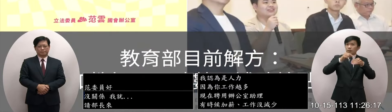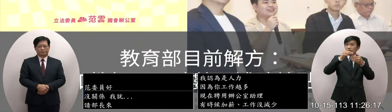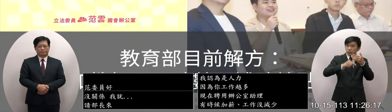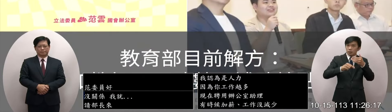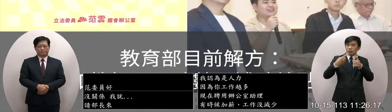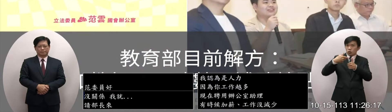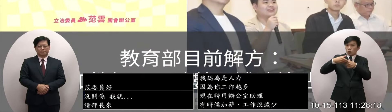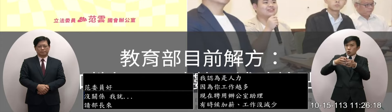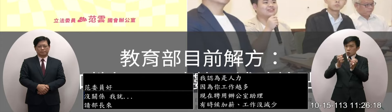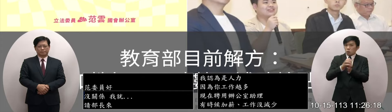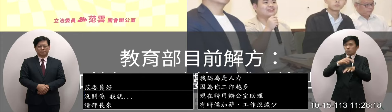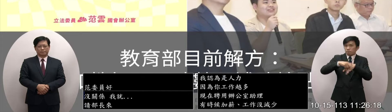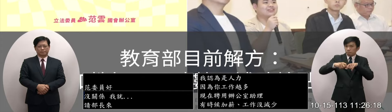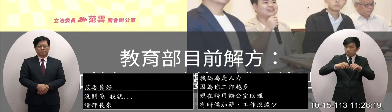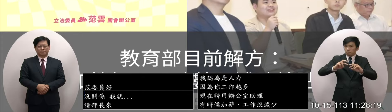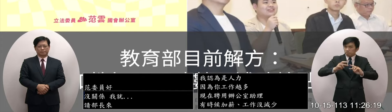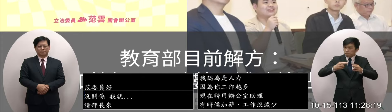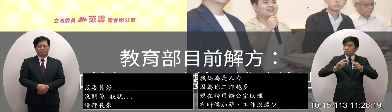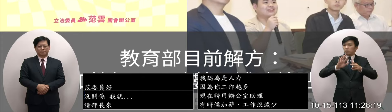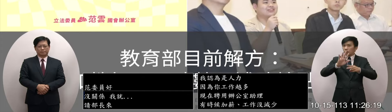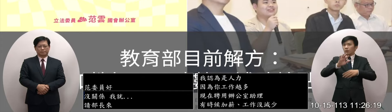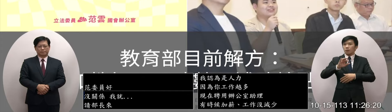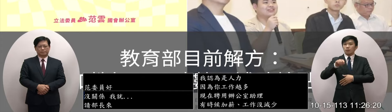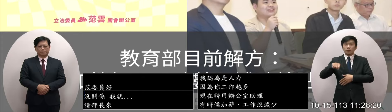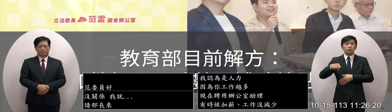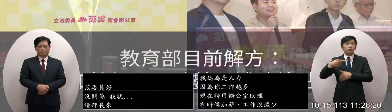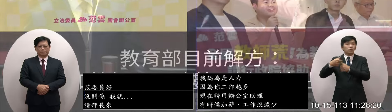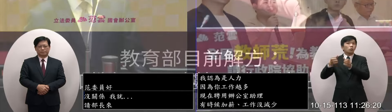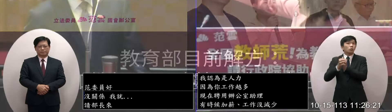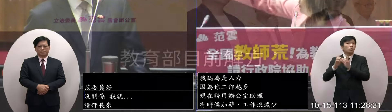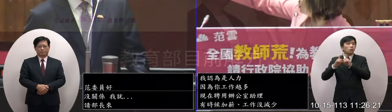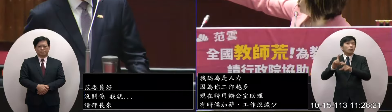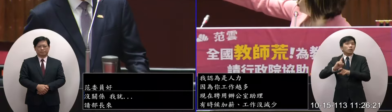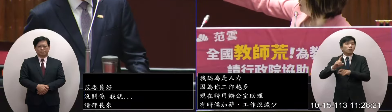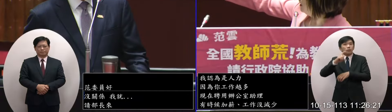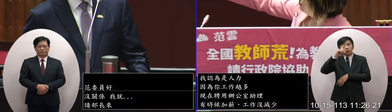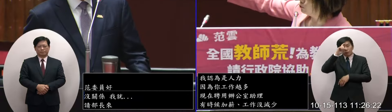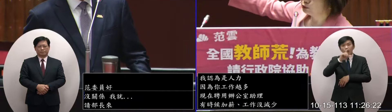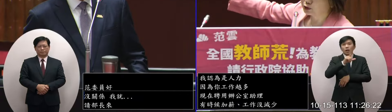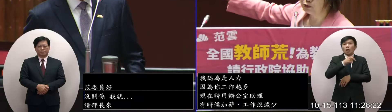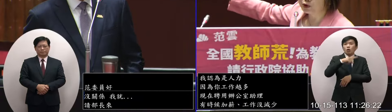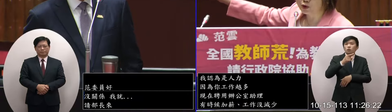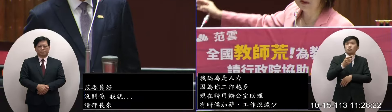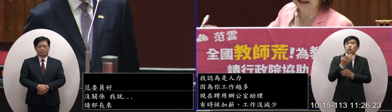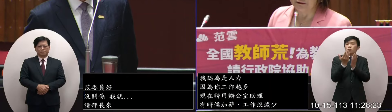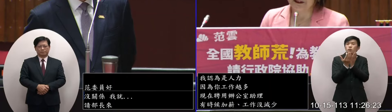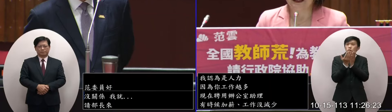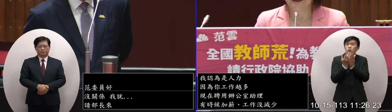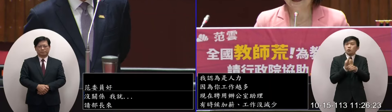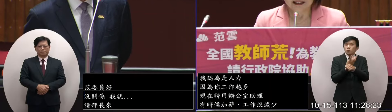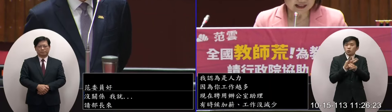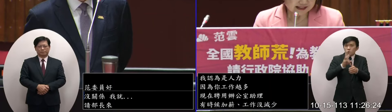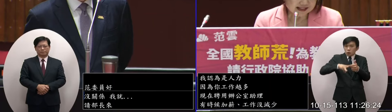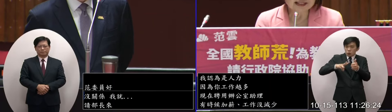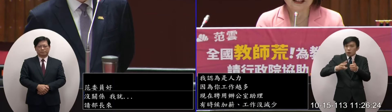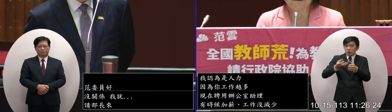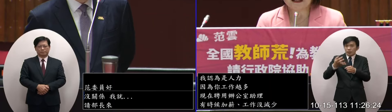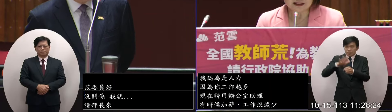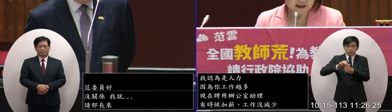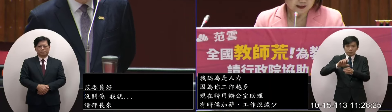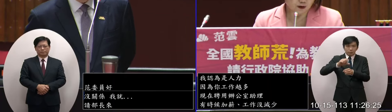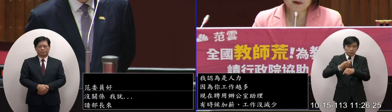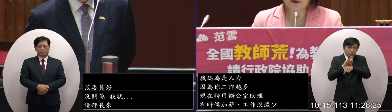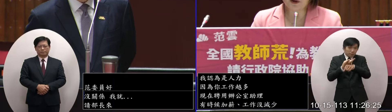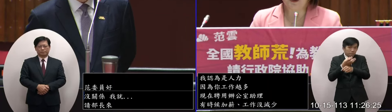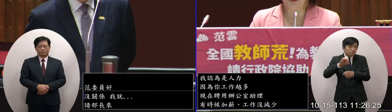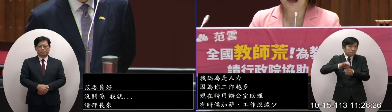善。那目前教育部的解方是增加教师研习时数，补助终点费。那这个解